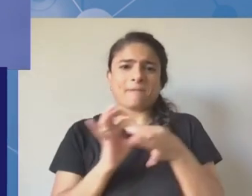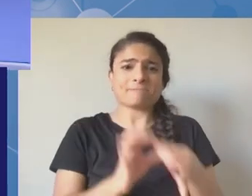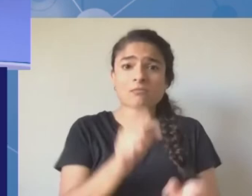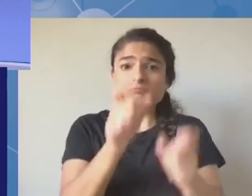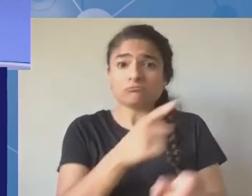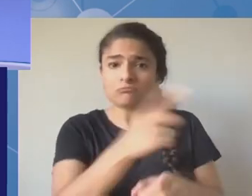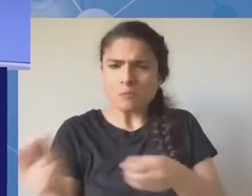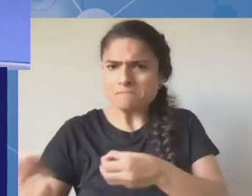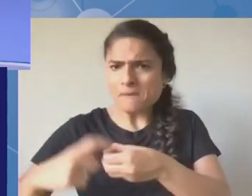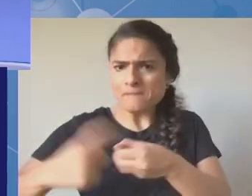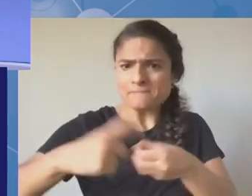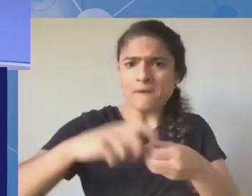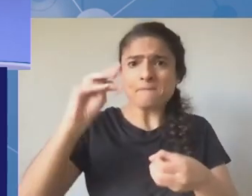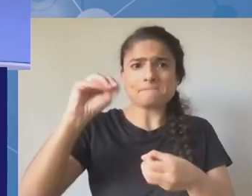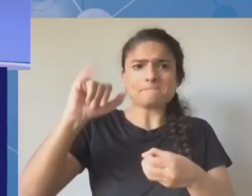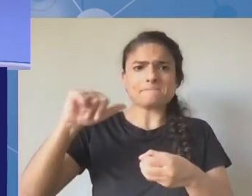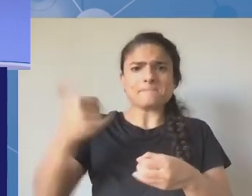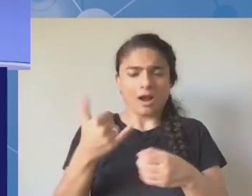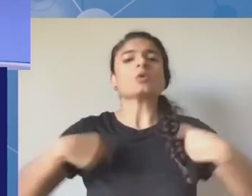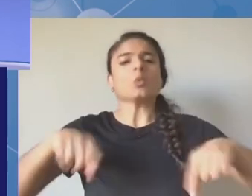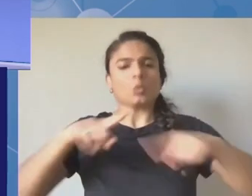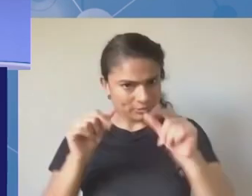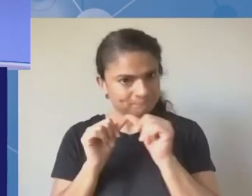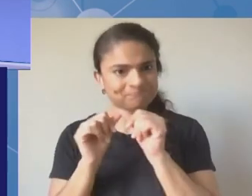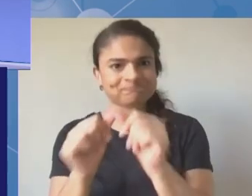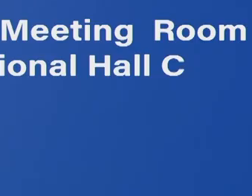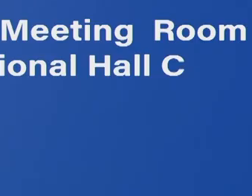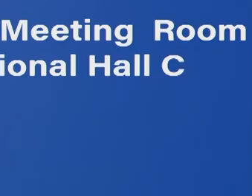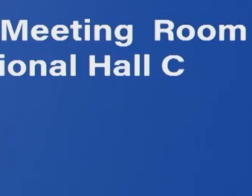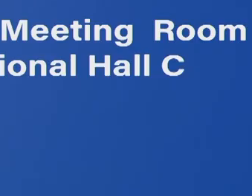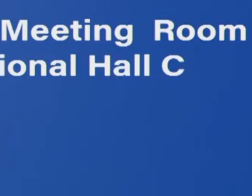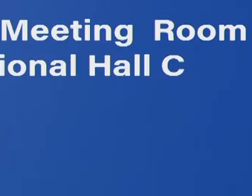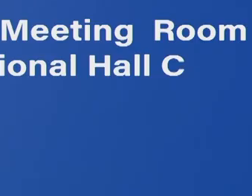في هذا المجال، لن يتغير شيء. شكرا جزيلا لكم جميعا.